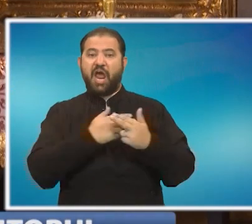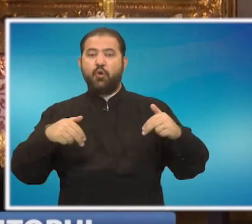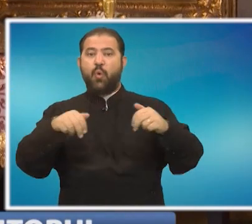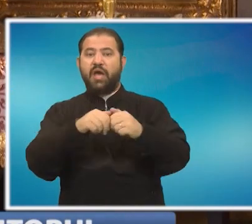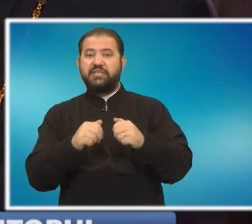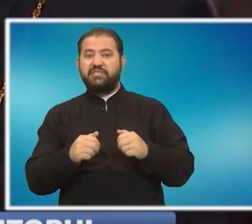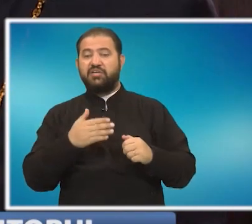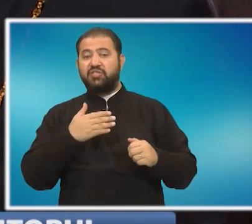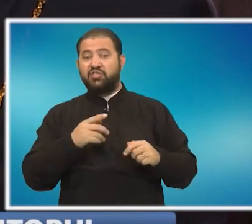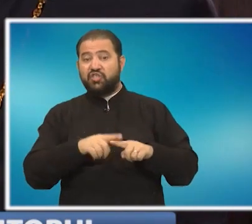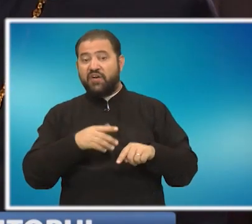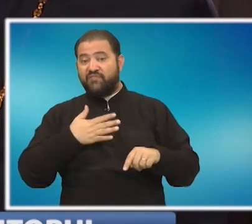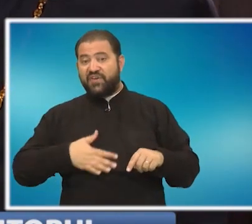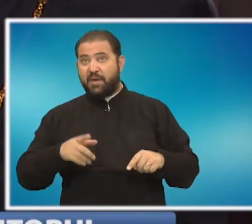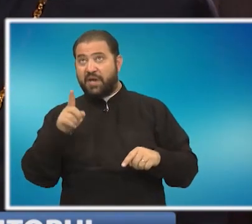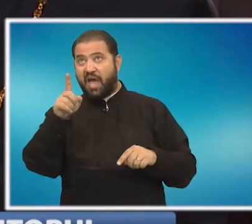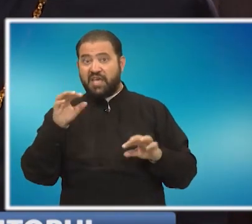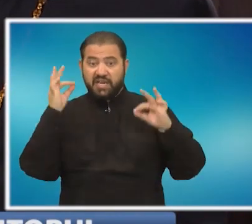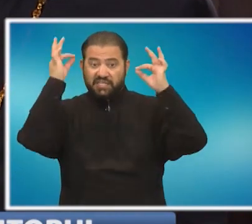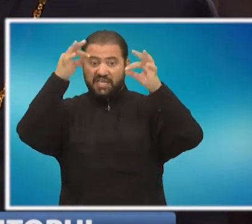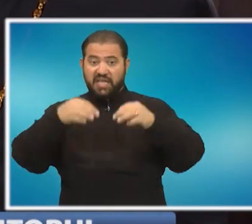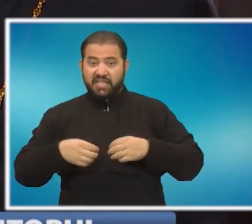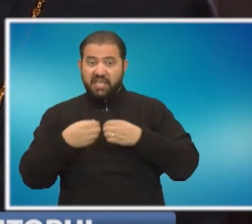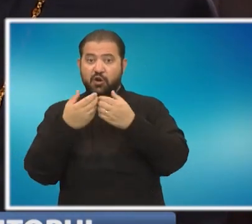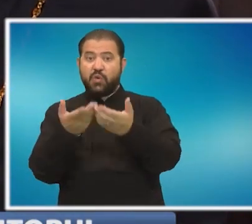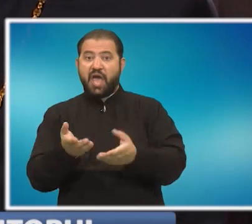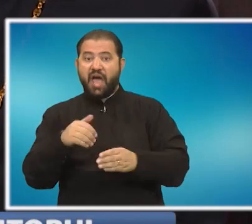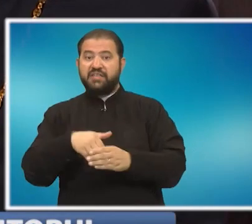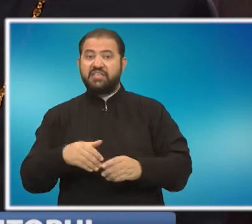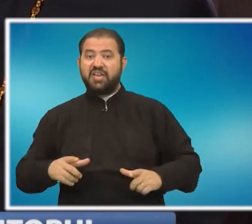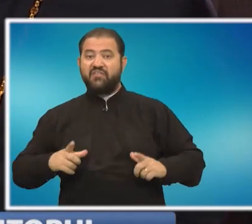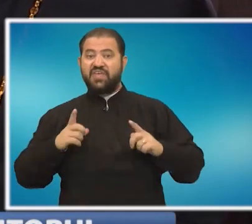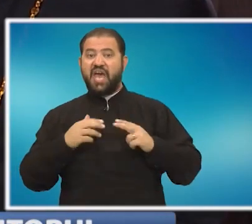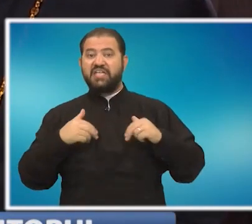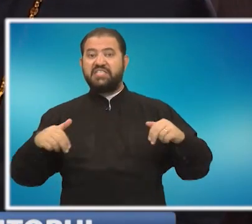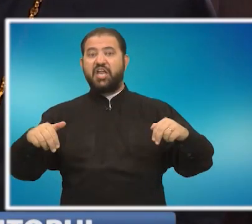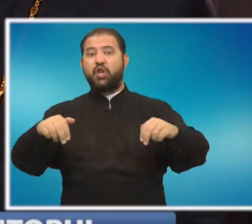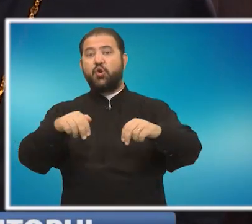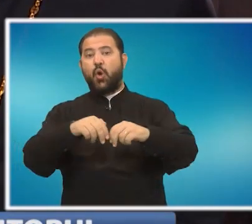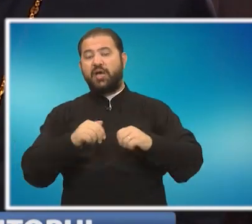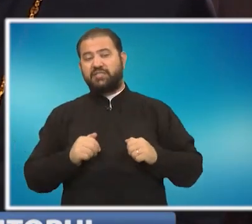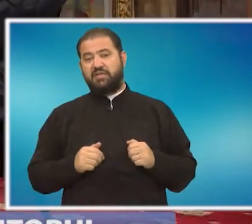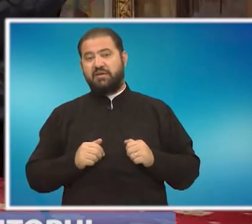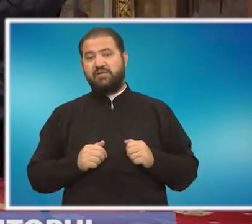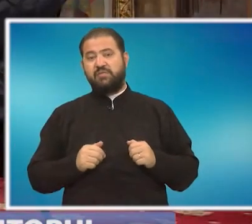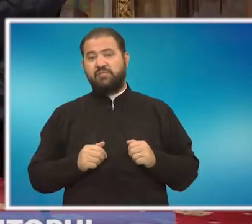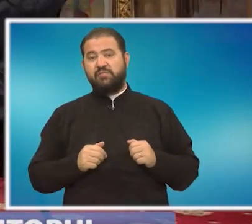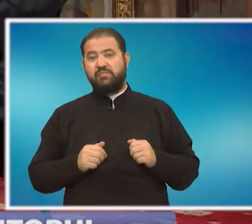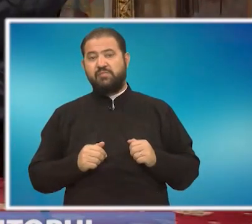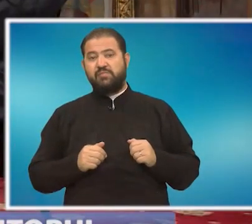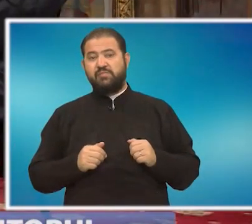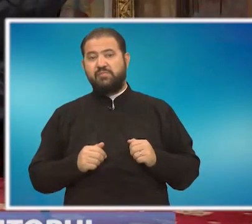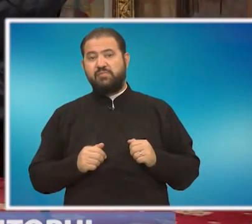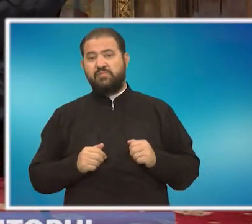de comuniune, a unei stări de bucurie, de întâlnire cu cei dragi. Și aceștia dragi ne